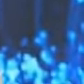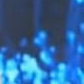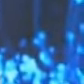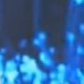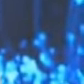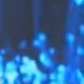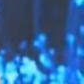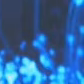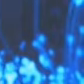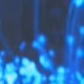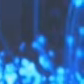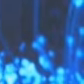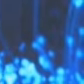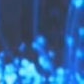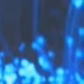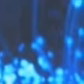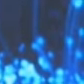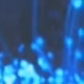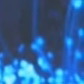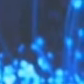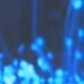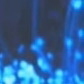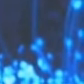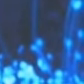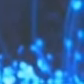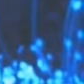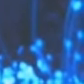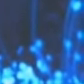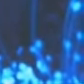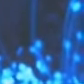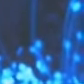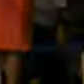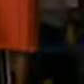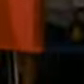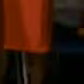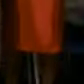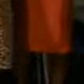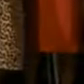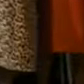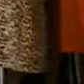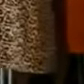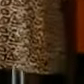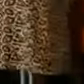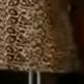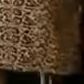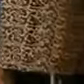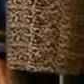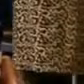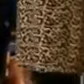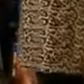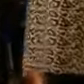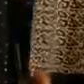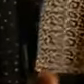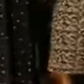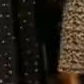non cette prophétie dans les champs sera accompli un miracle